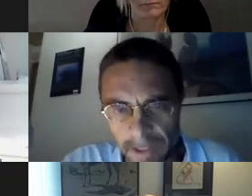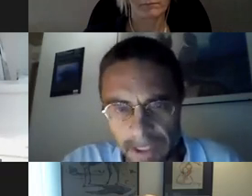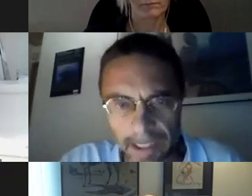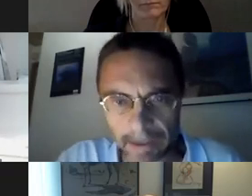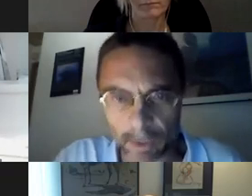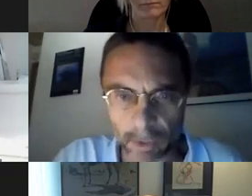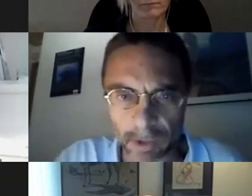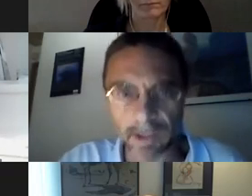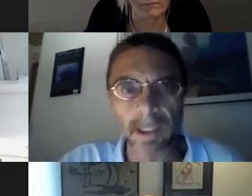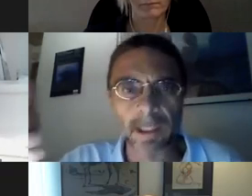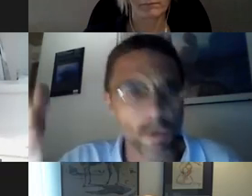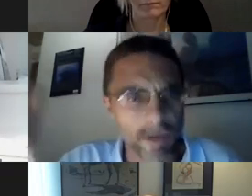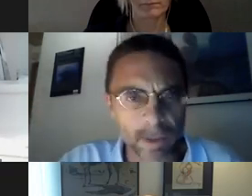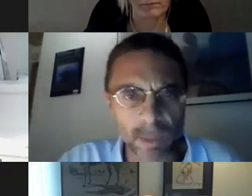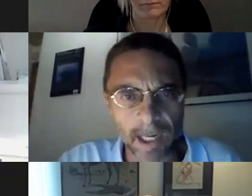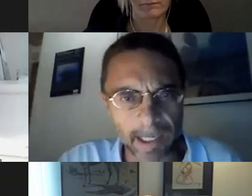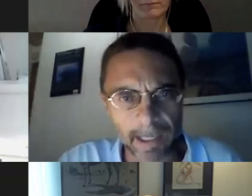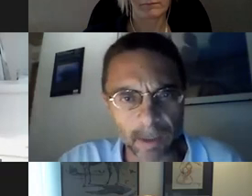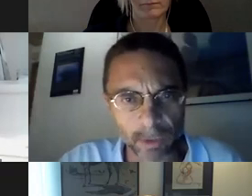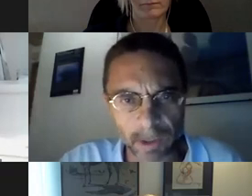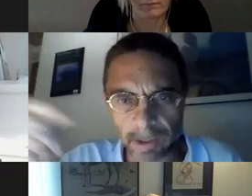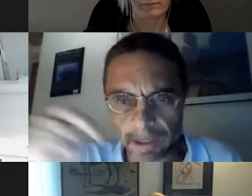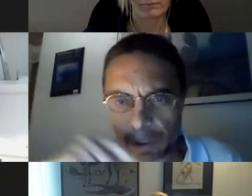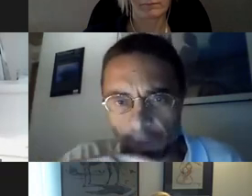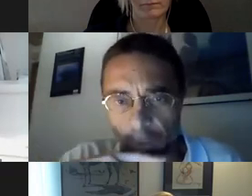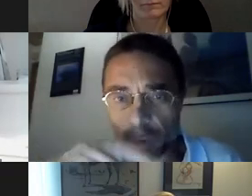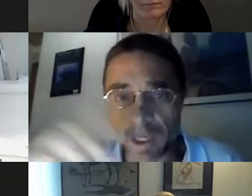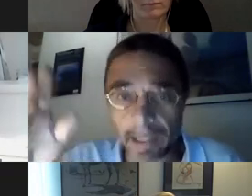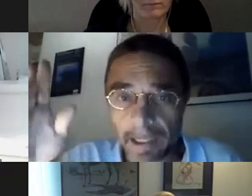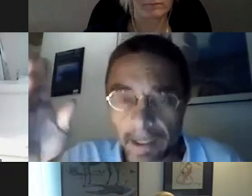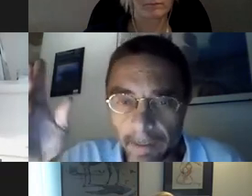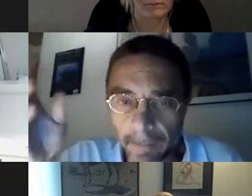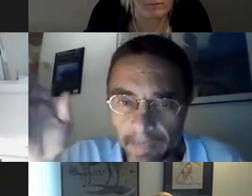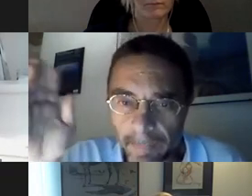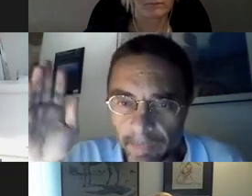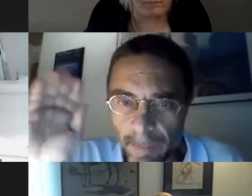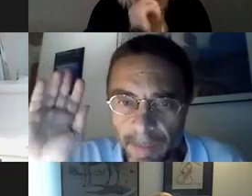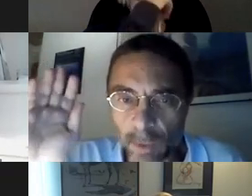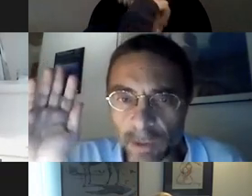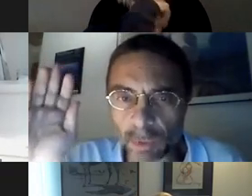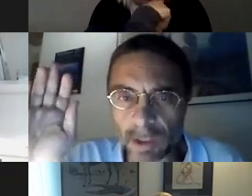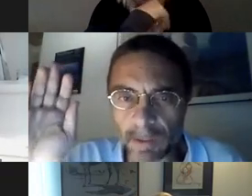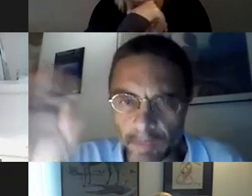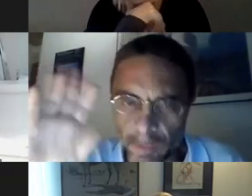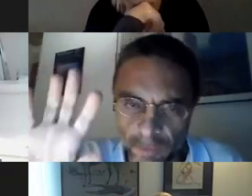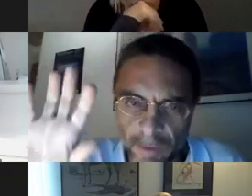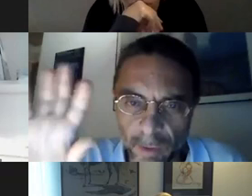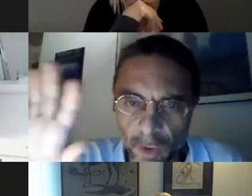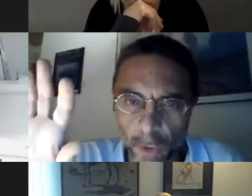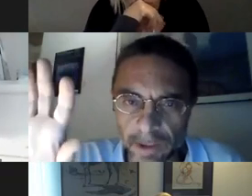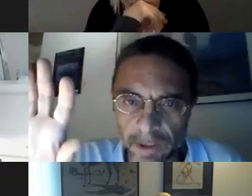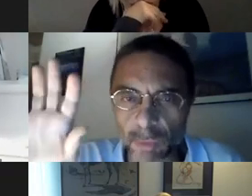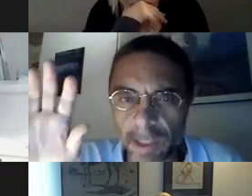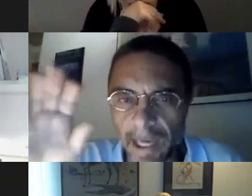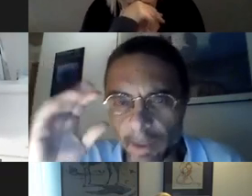sia con il governo nazionale che anche con il governo regionale mi permetto soltanto di con riferimento